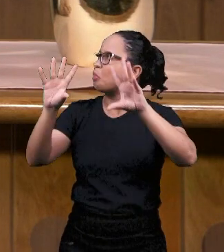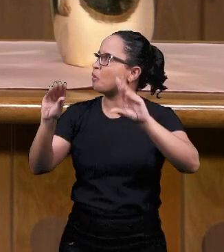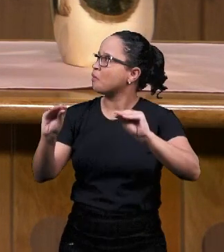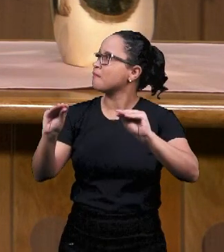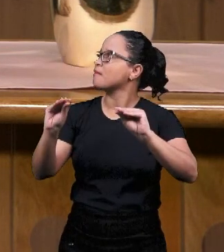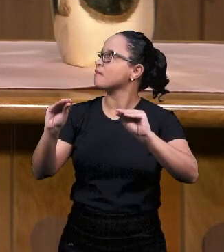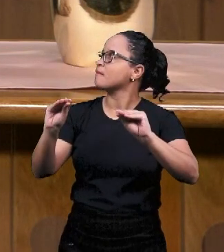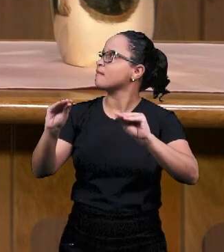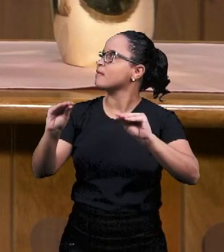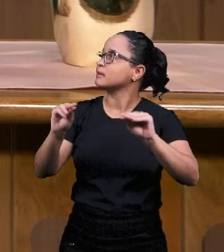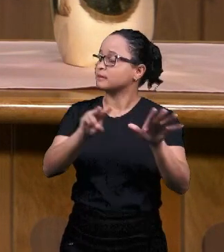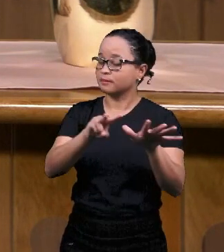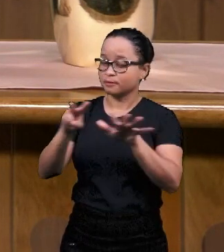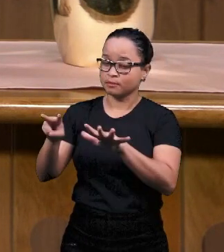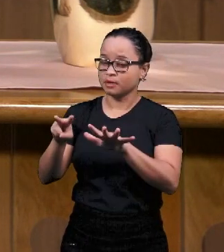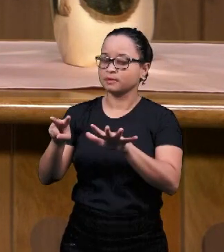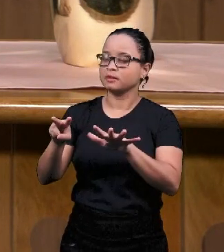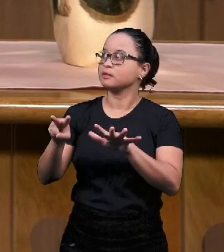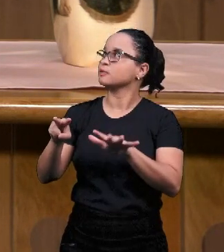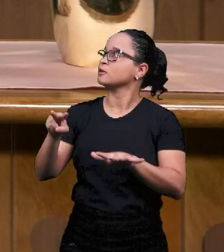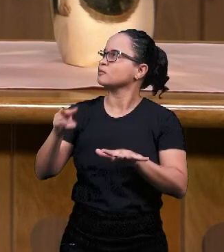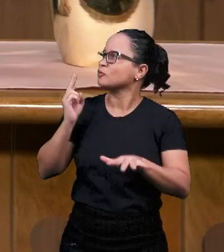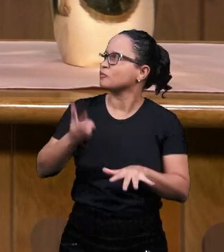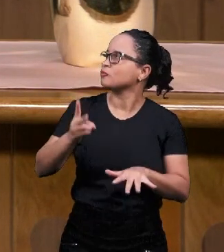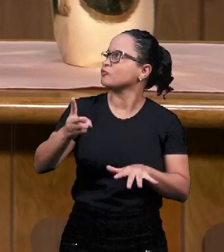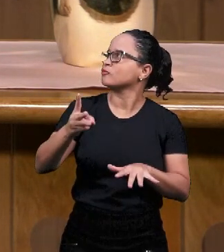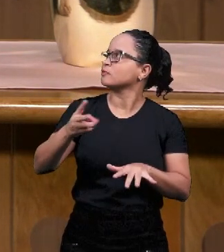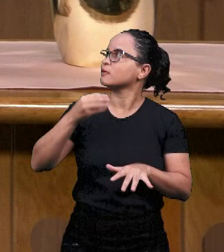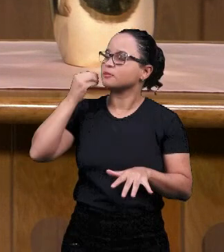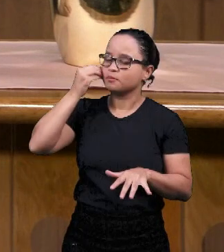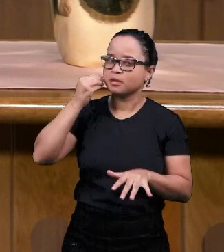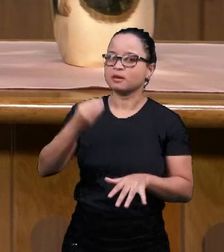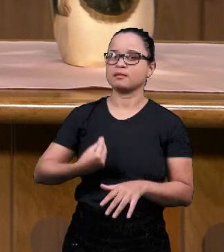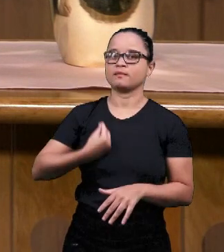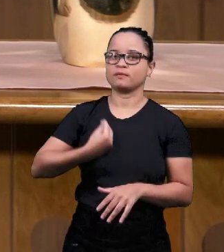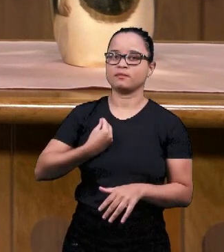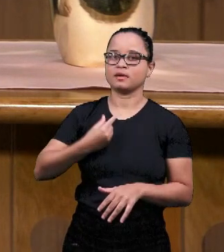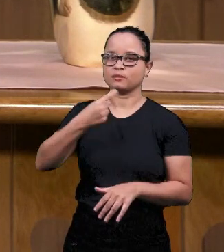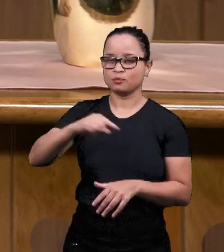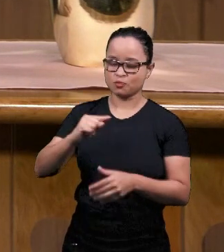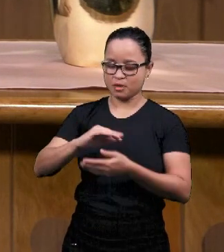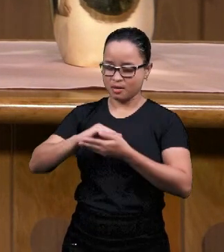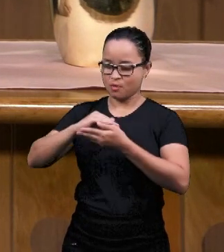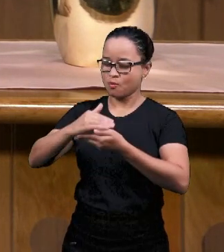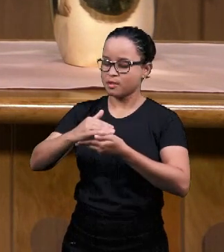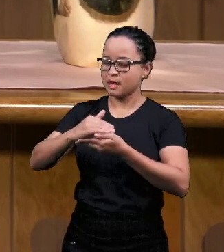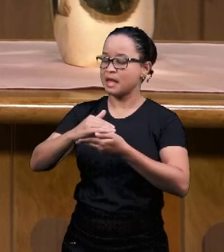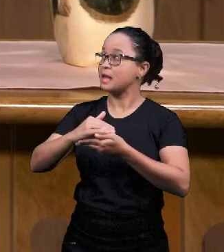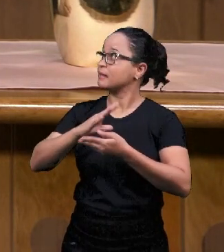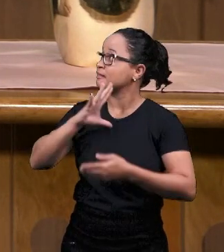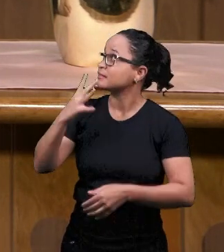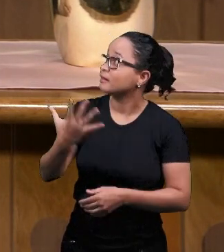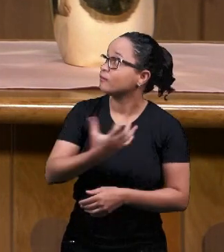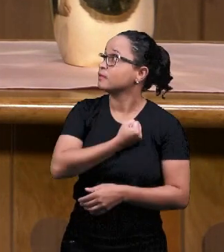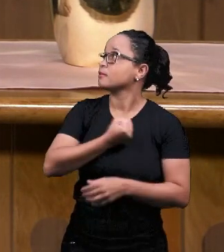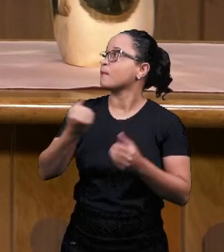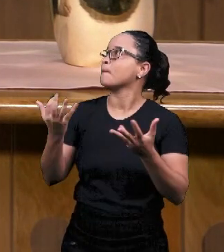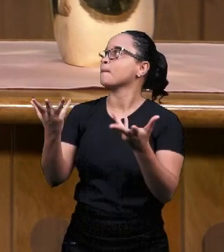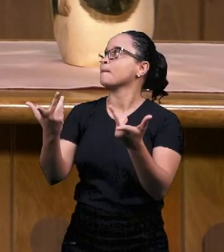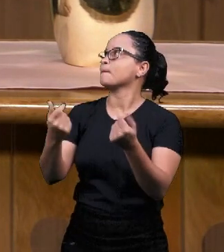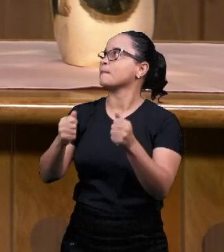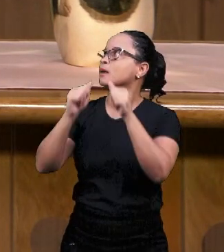да продолжим мы жить этим опытом, наслаждаться этим чудным сокровищем. Мы молим Тебя об